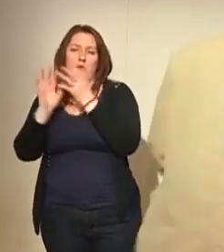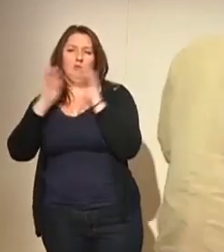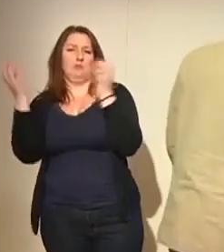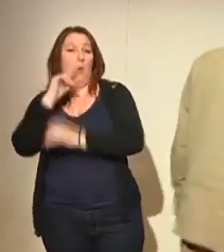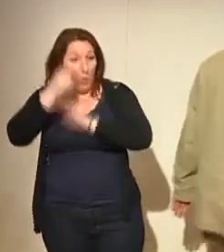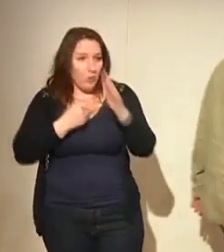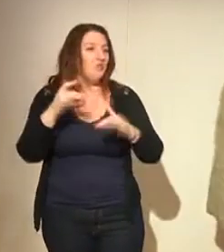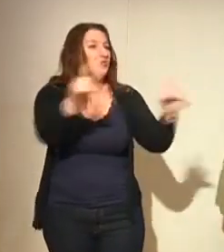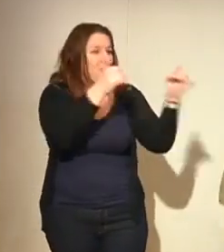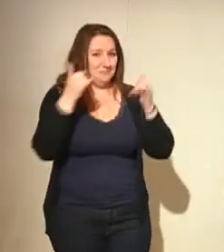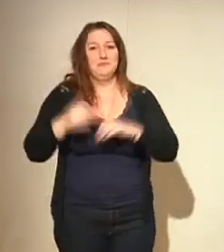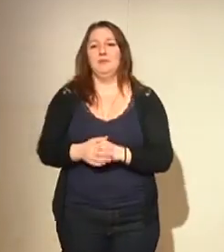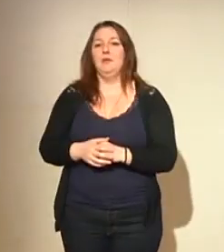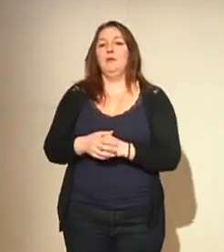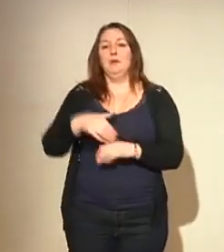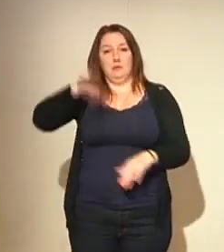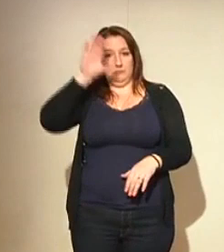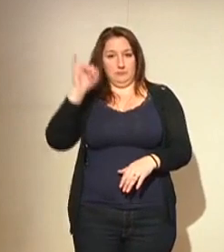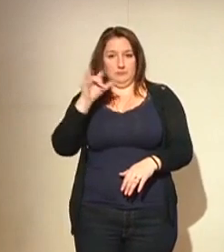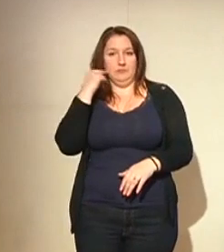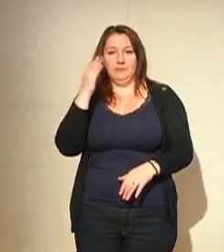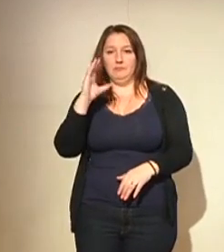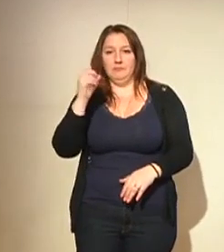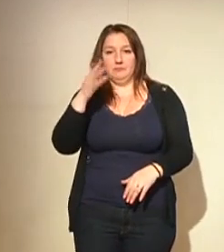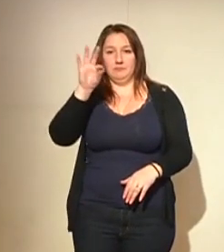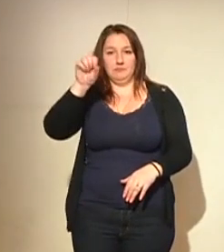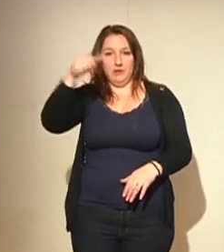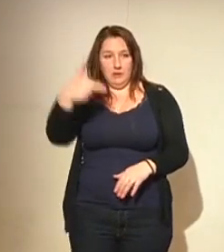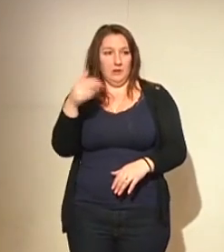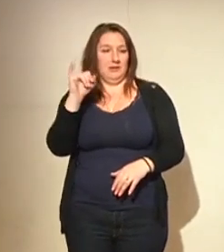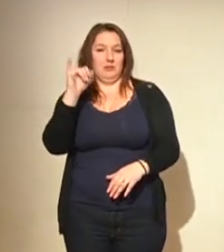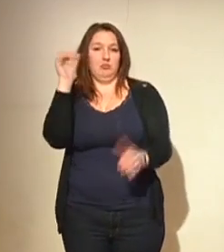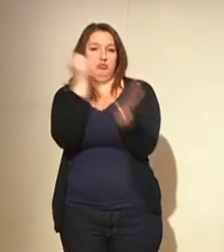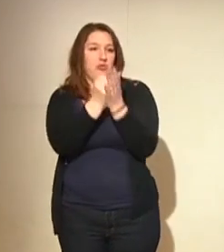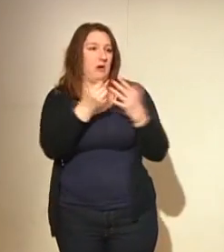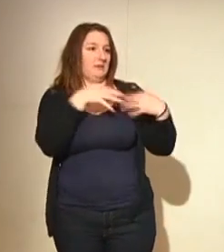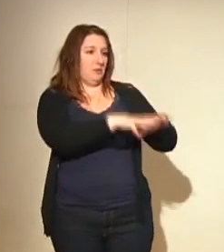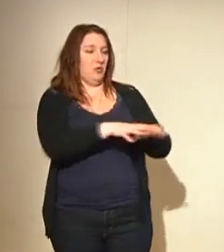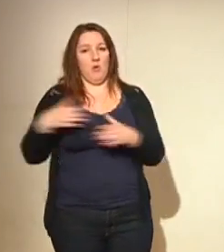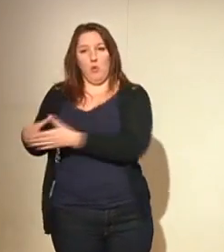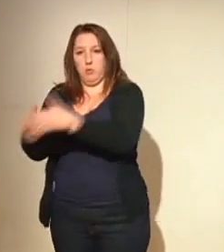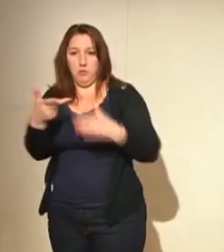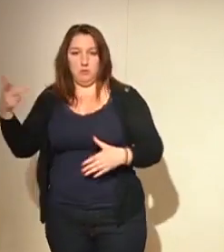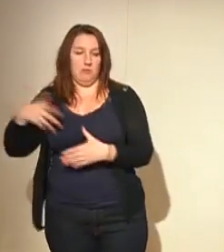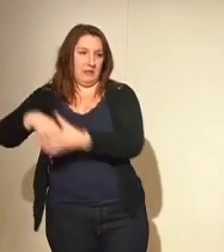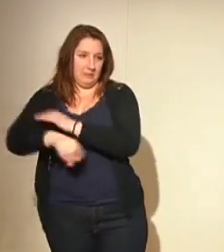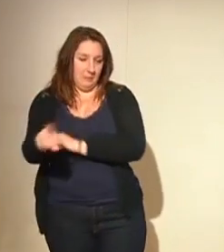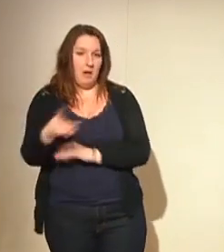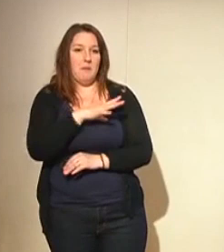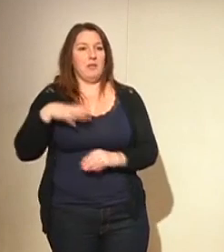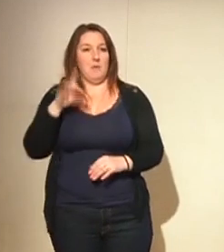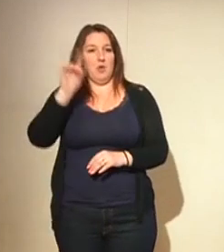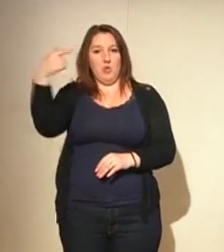rejoue un candidat monsieur confesson qui est pour rassemblement prend pas part au vote les trois autres groupes et Madame